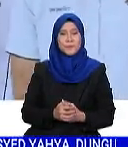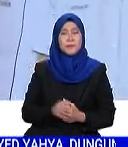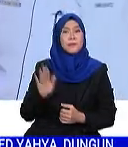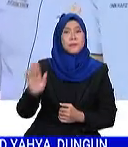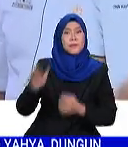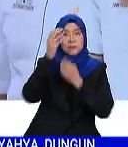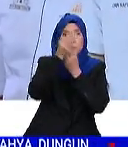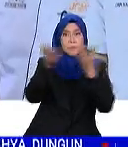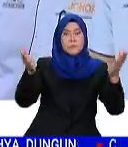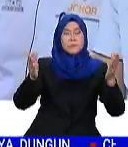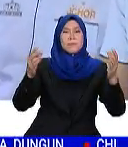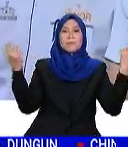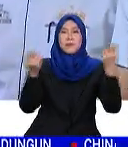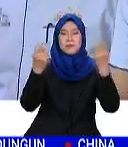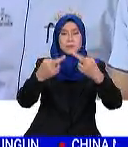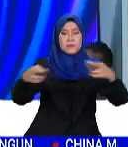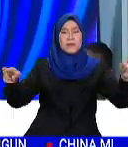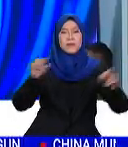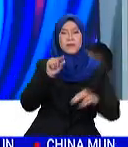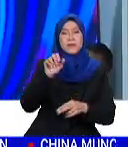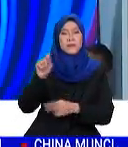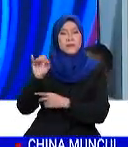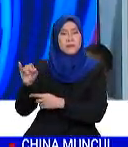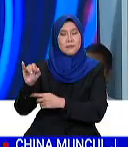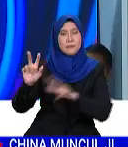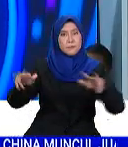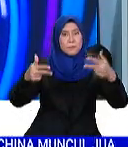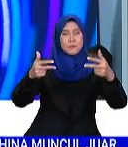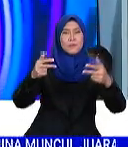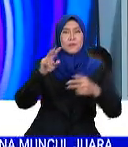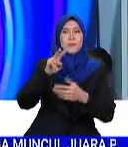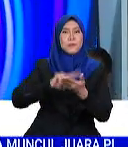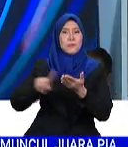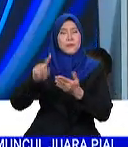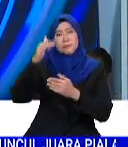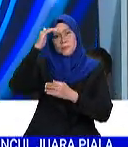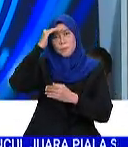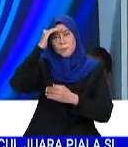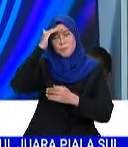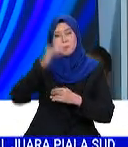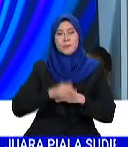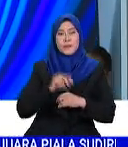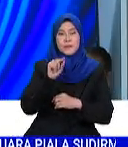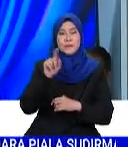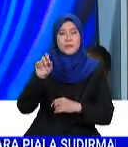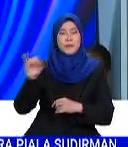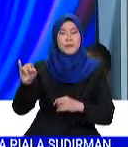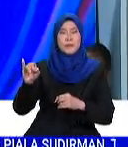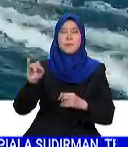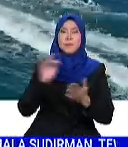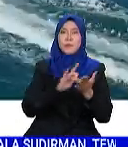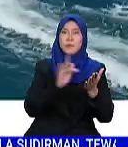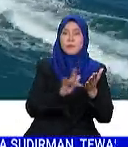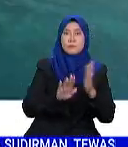Beliau memaklumkannya selepas majlis pelancaran JTI dan Virtual Majestic Johor Week di Johor Bahru. JTI merupakan portal digital pelancongan